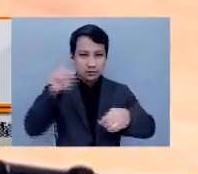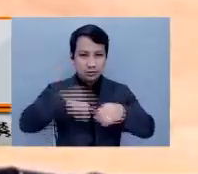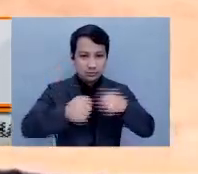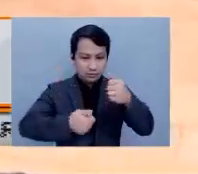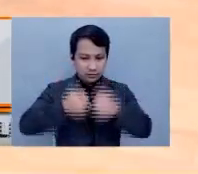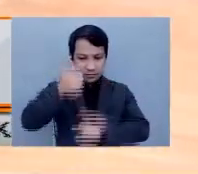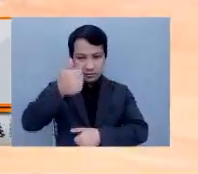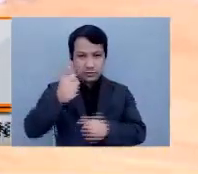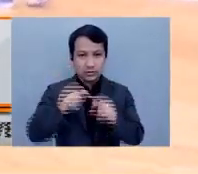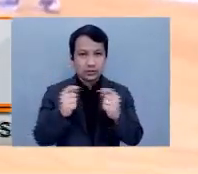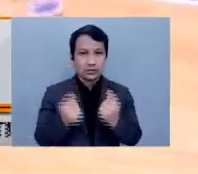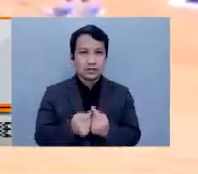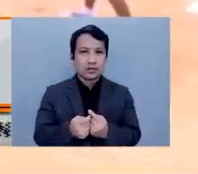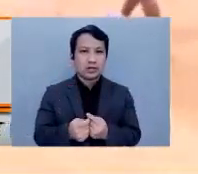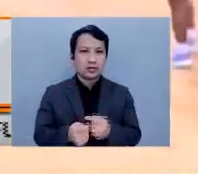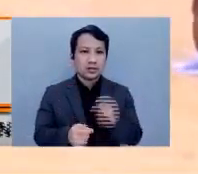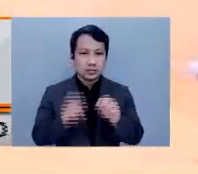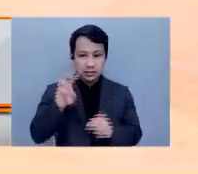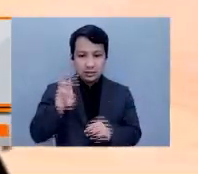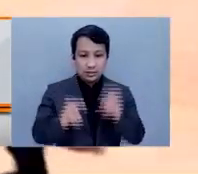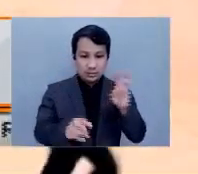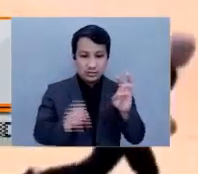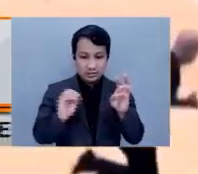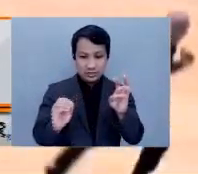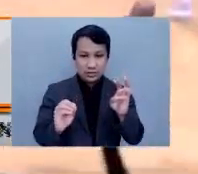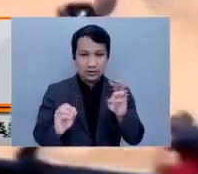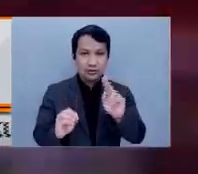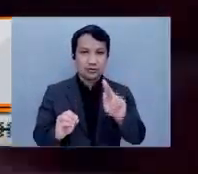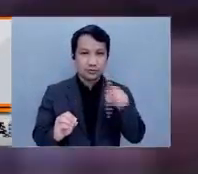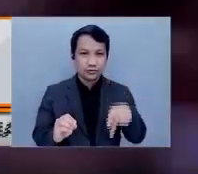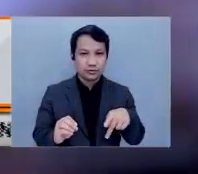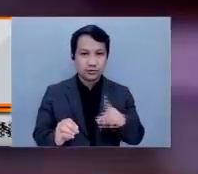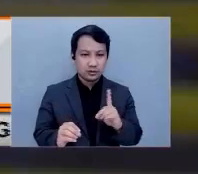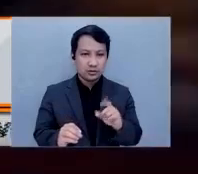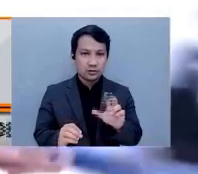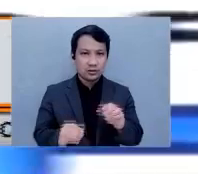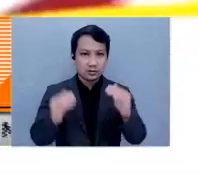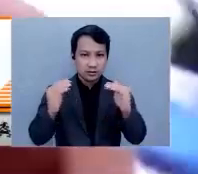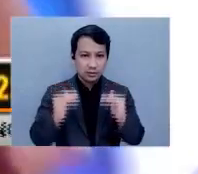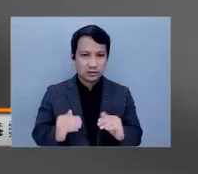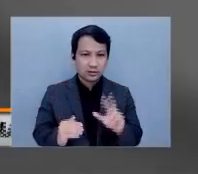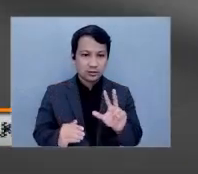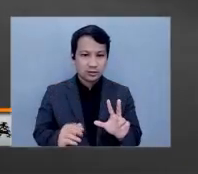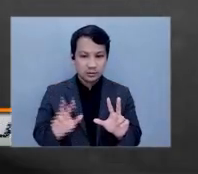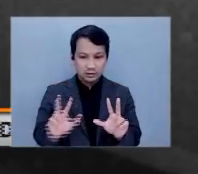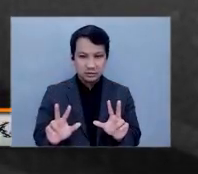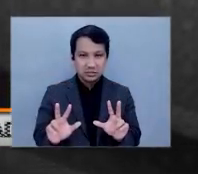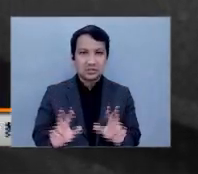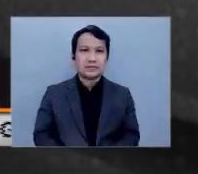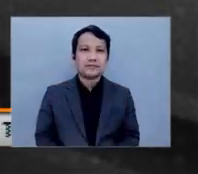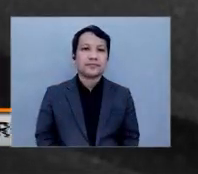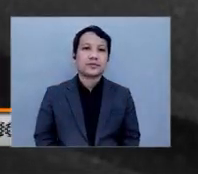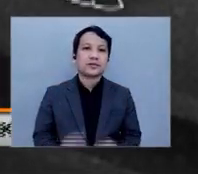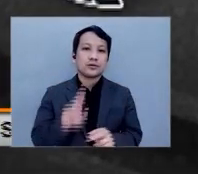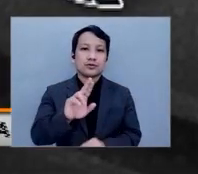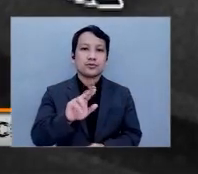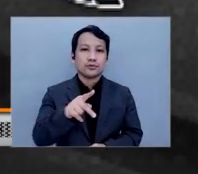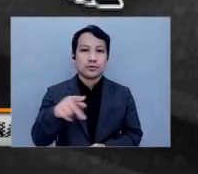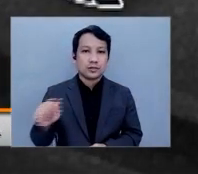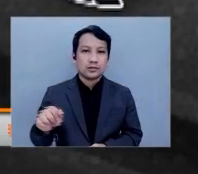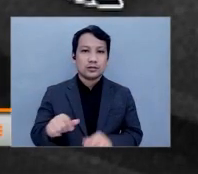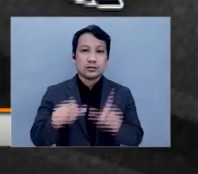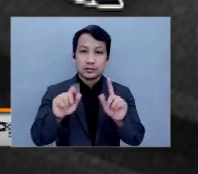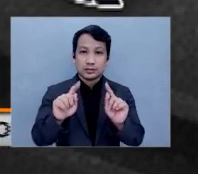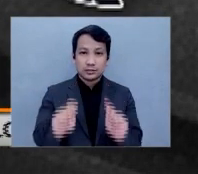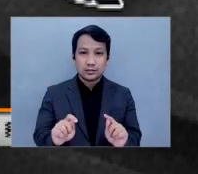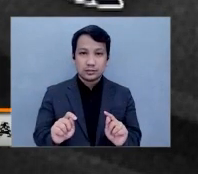koponan. 6-0 na ngayon ang Maroons habang ang DLSU ay bumagsak sa 3-3. Tuloy ang UAAP action sa Sabado,